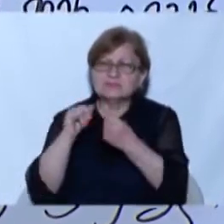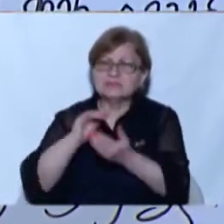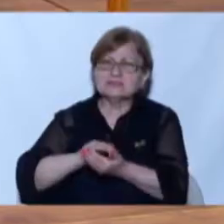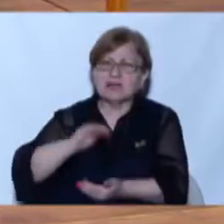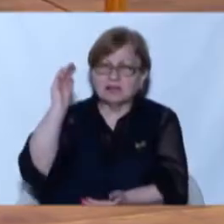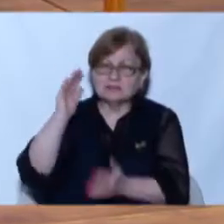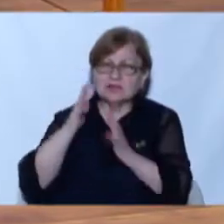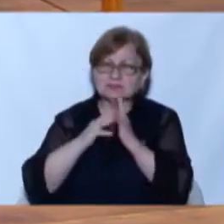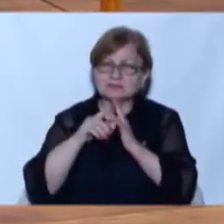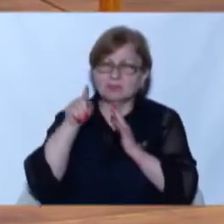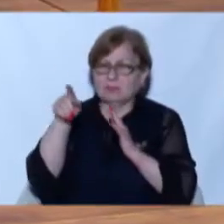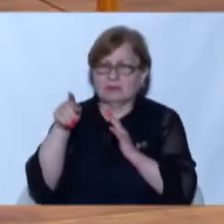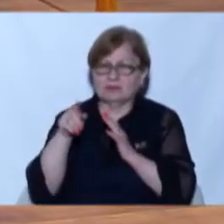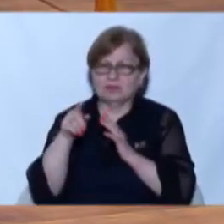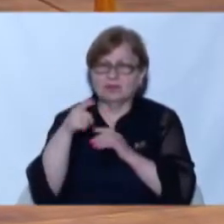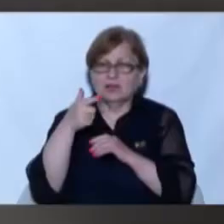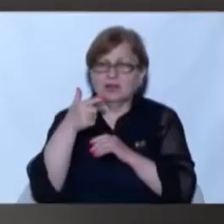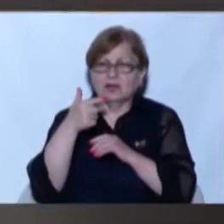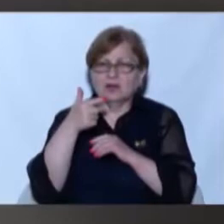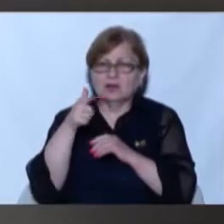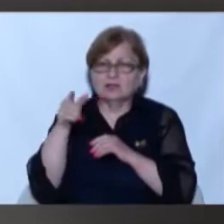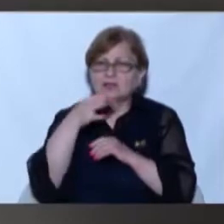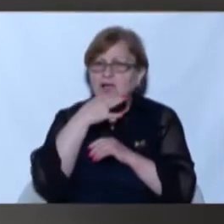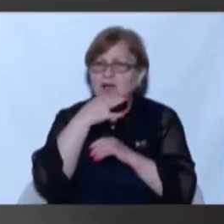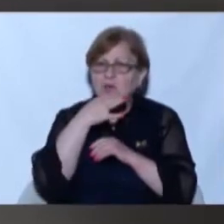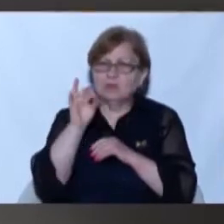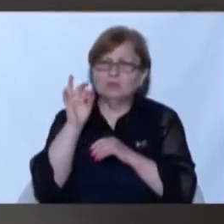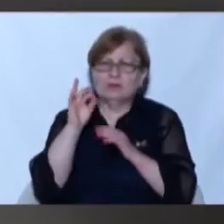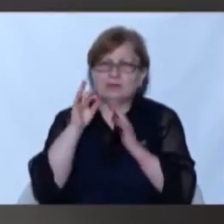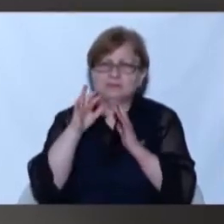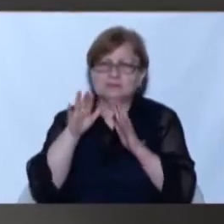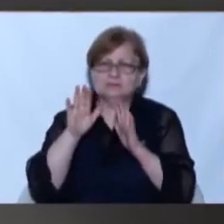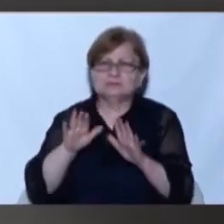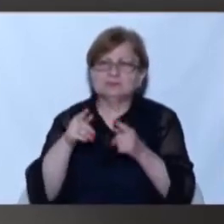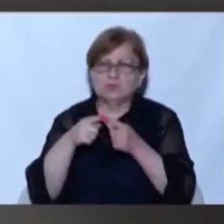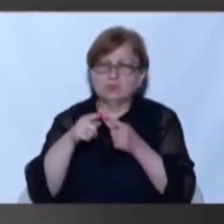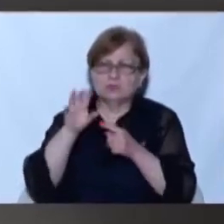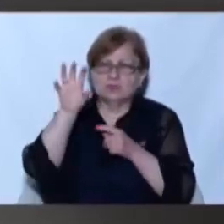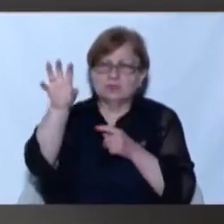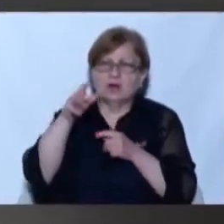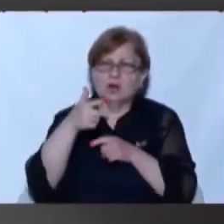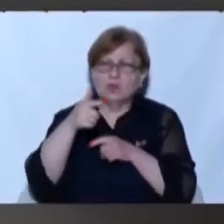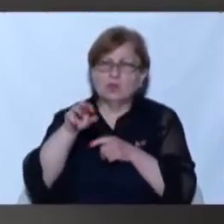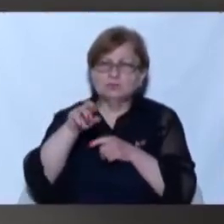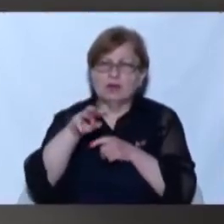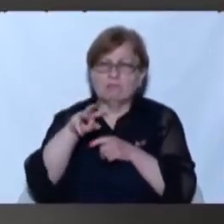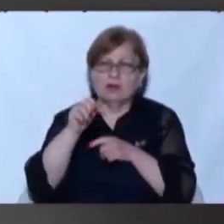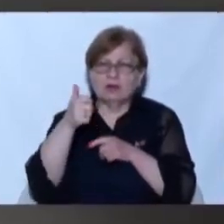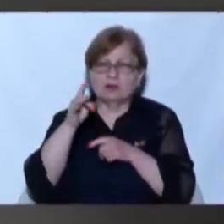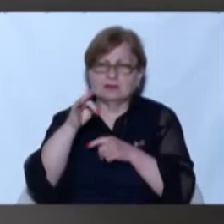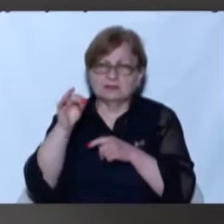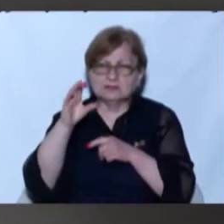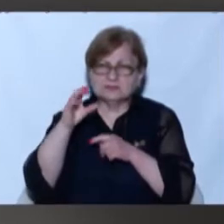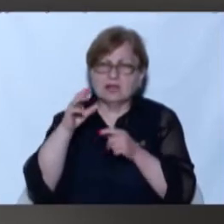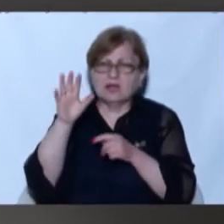გაიზარდა. გოდერძი ჩოხელი ულამაზეს, საქართველოს ულამაზეს კუთხეში, გუდამაყრის ხეობაში, სოფელ